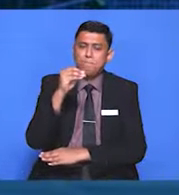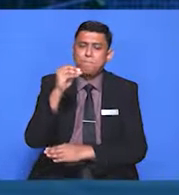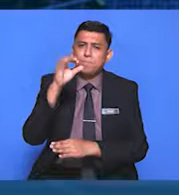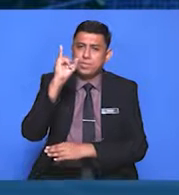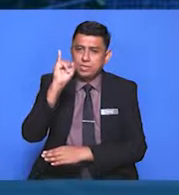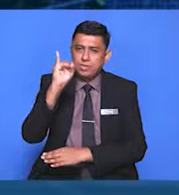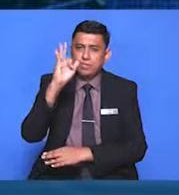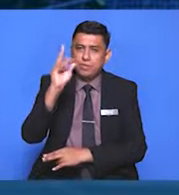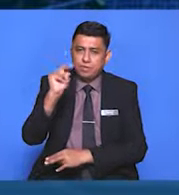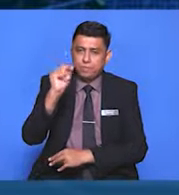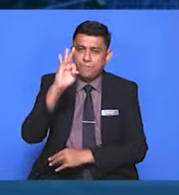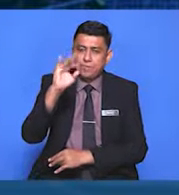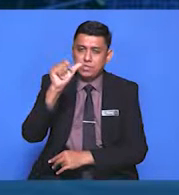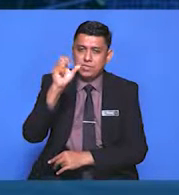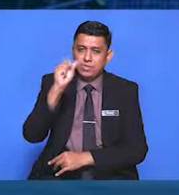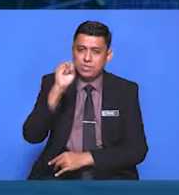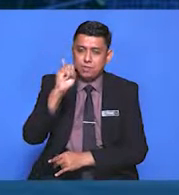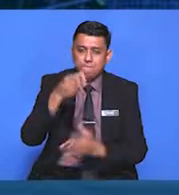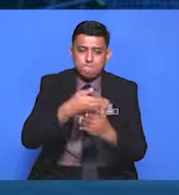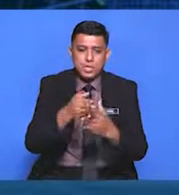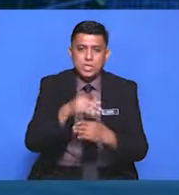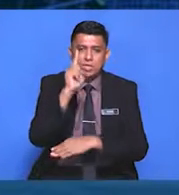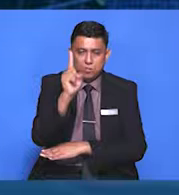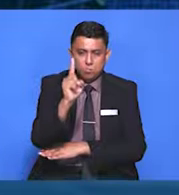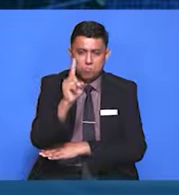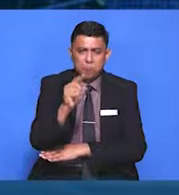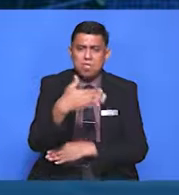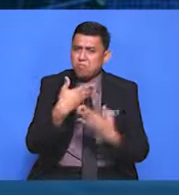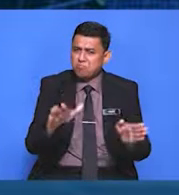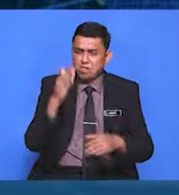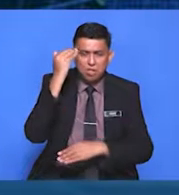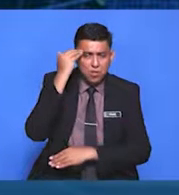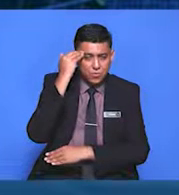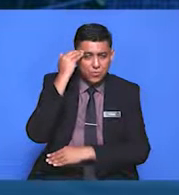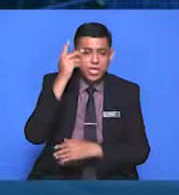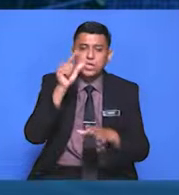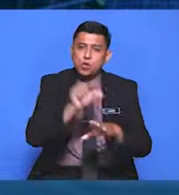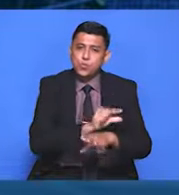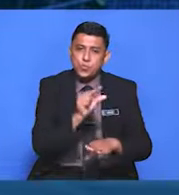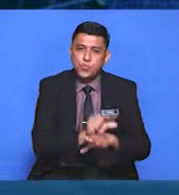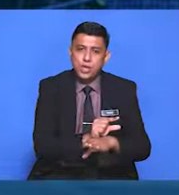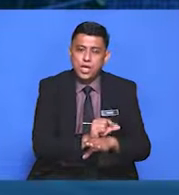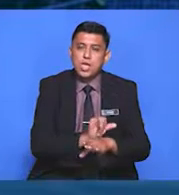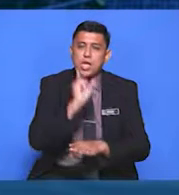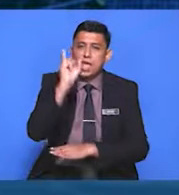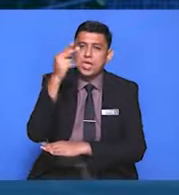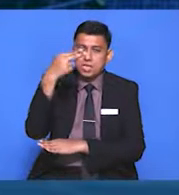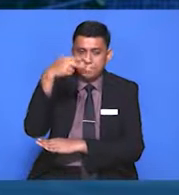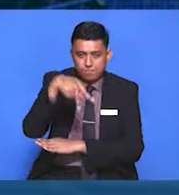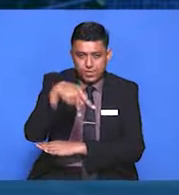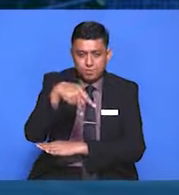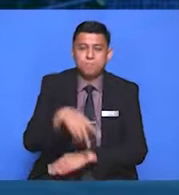pertama, pelajar-pelajar telah pun mengetahui kegunaan Indeks Harga Pengguna.